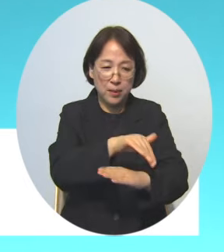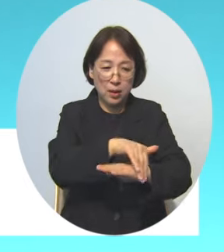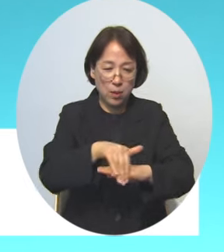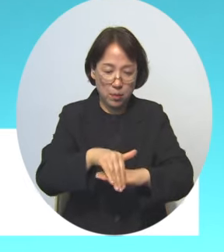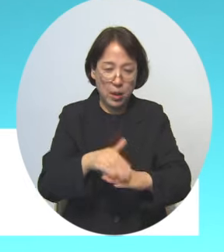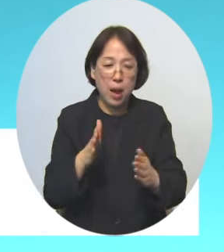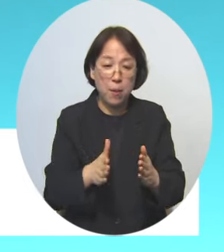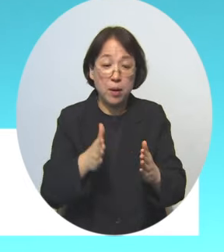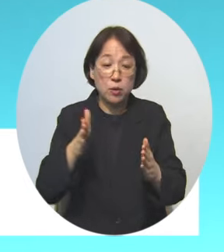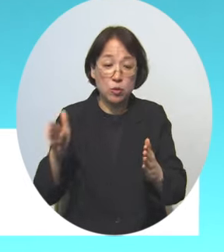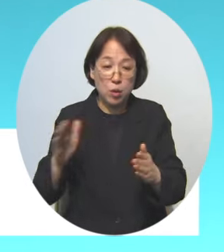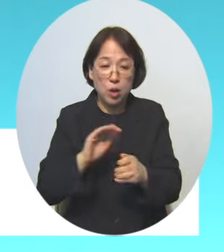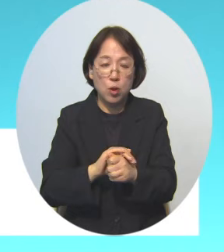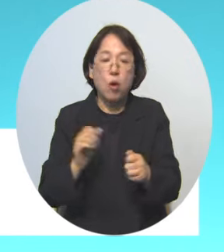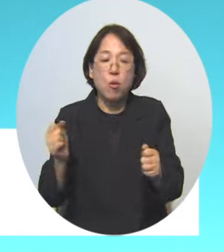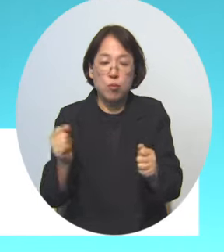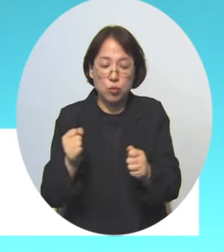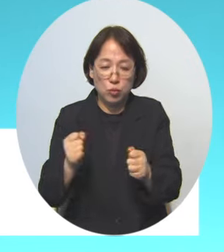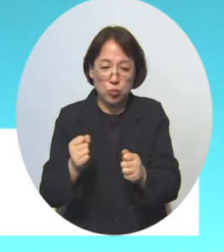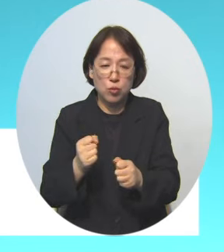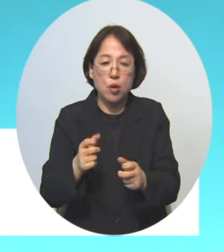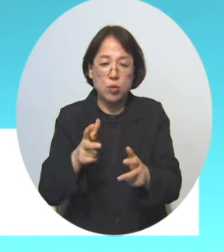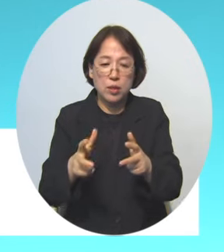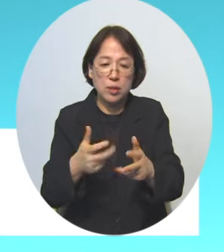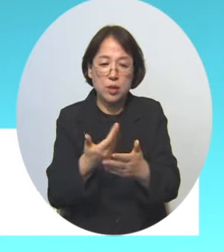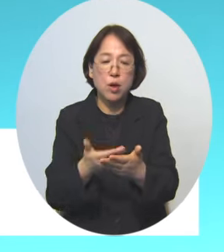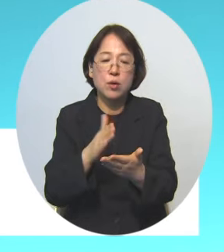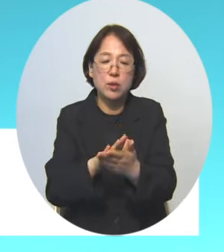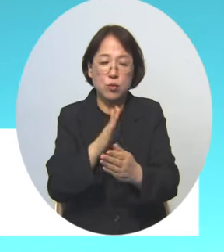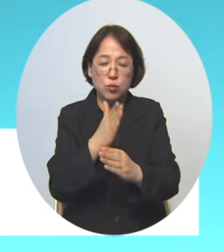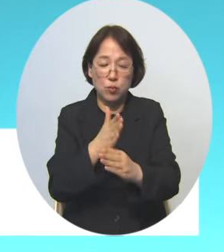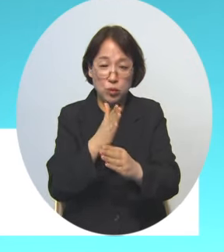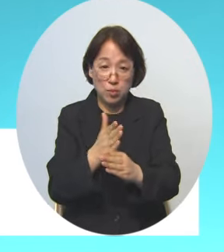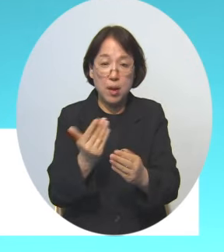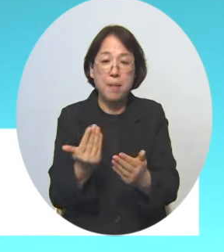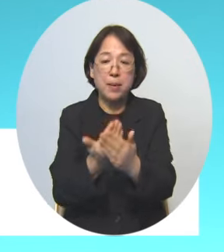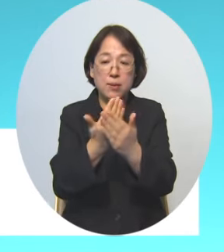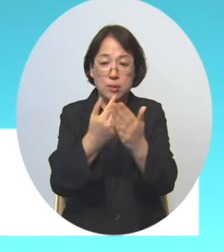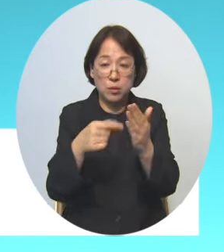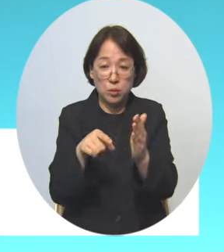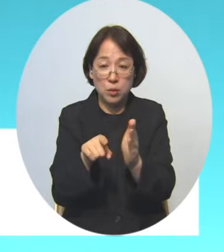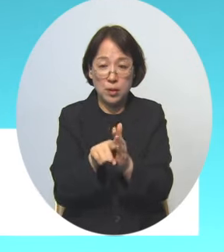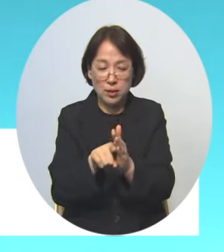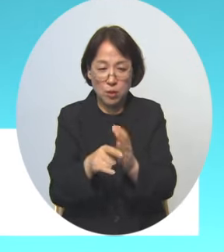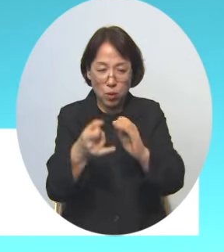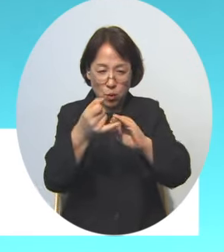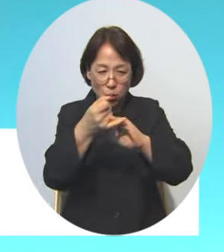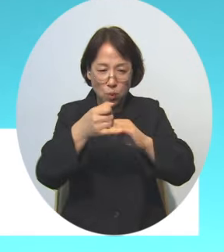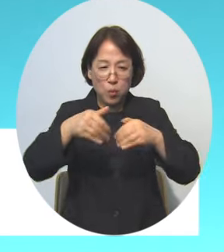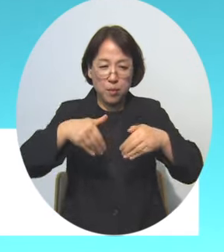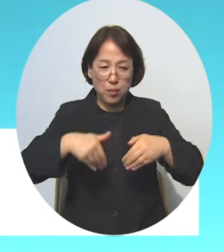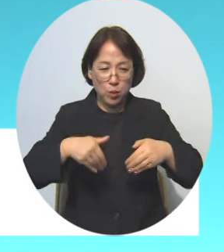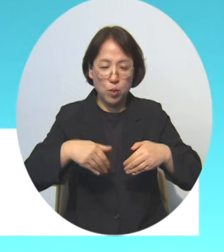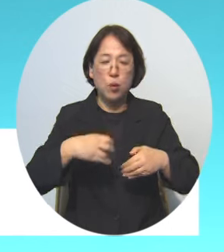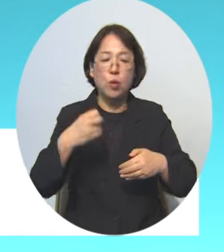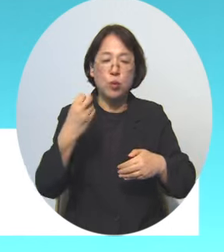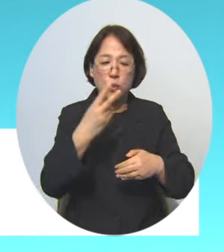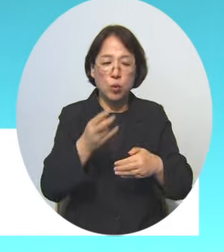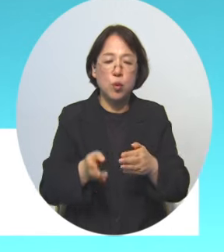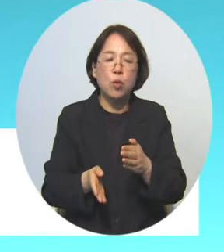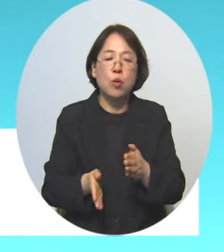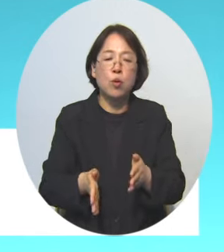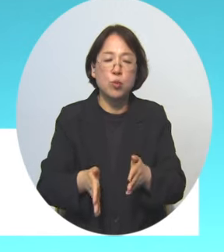확충은 경북의 제조 혁신 허브로의 도약을 위해서 반드시 필요하고